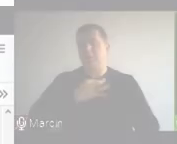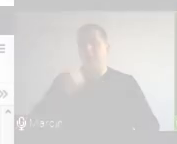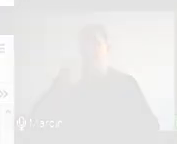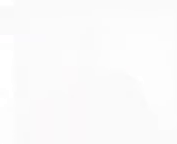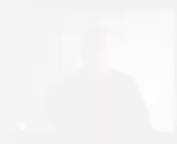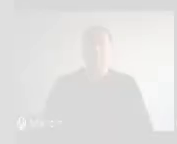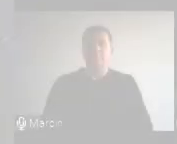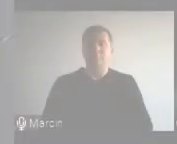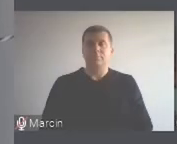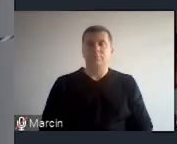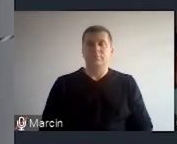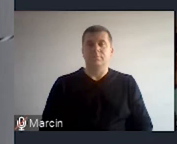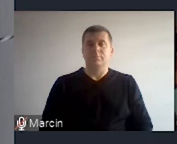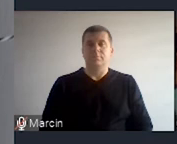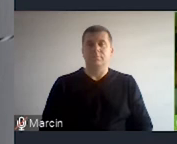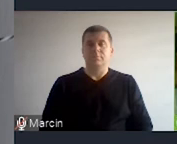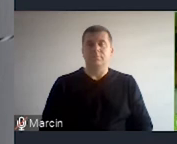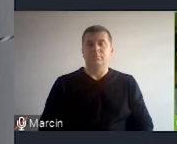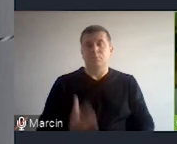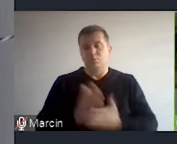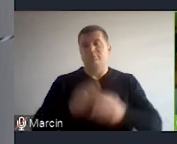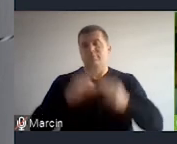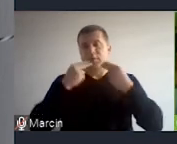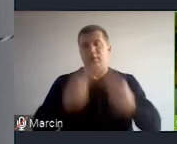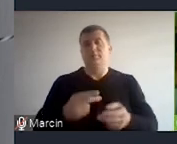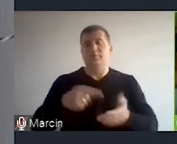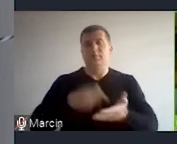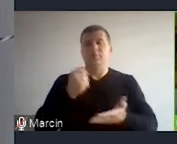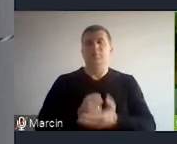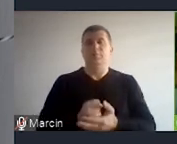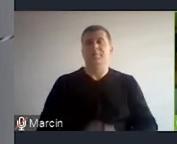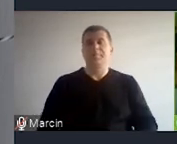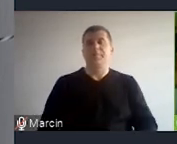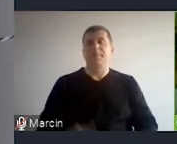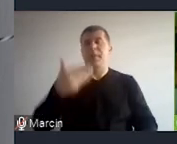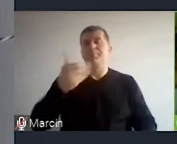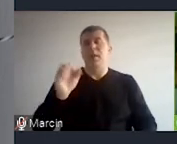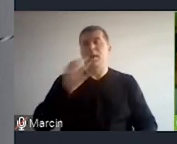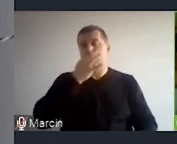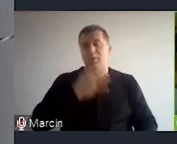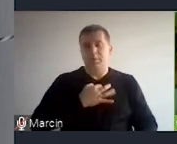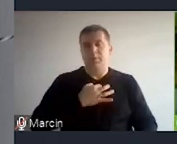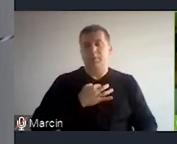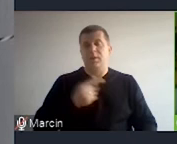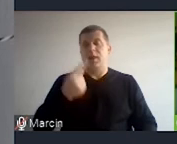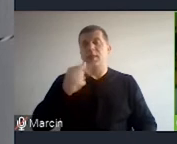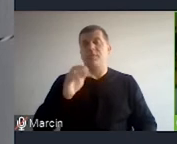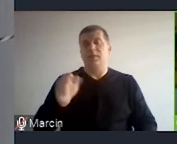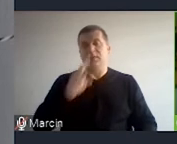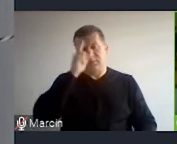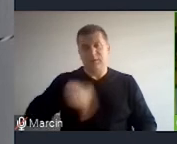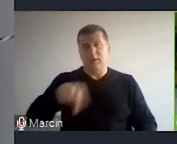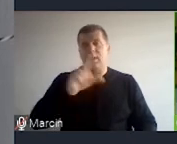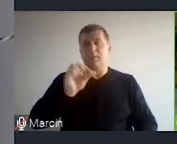definicję. Z uporem wracam. Pani Marta dopytywała o definicję